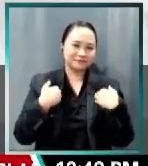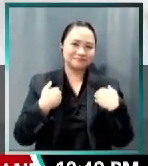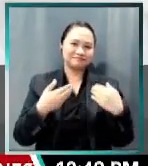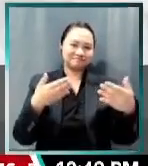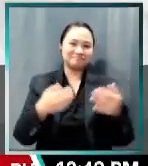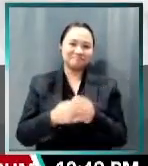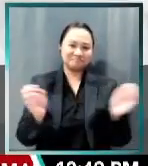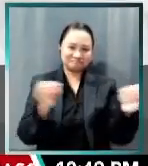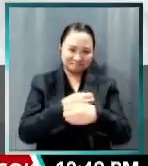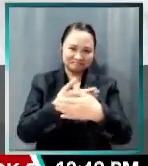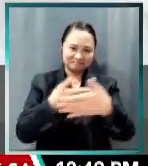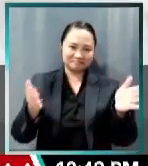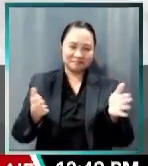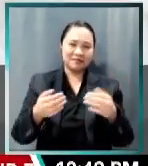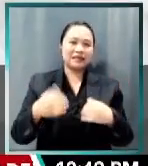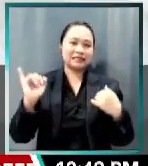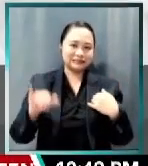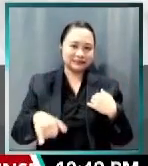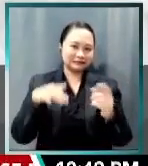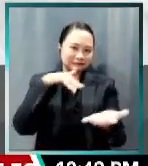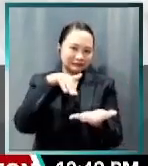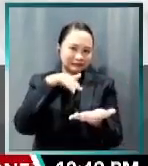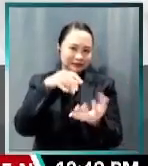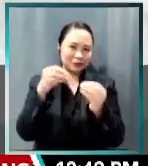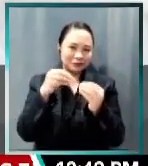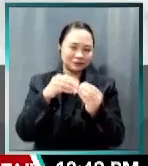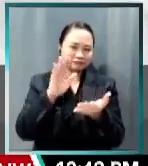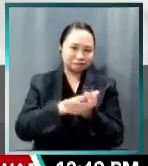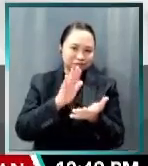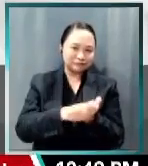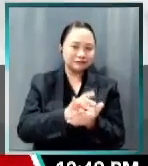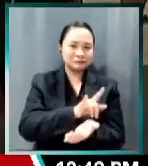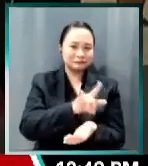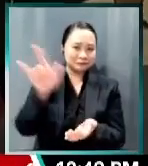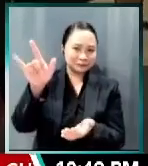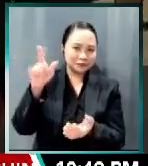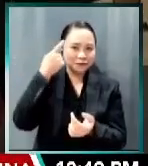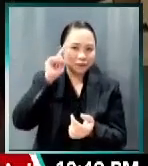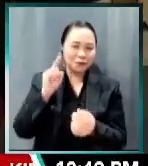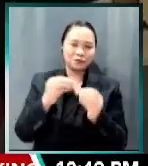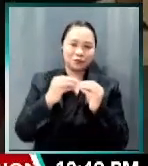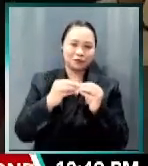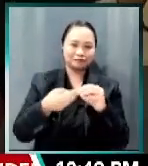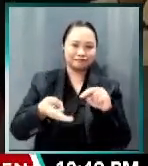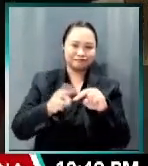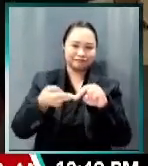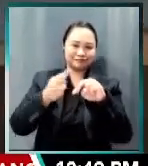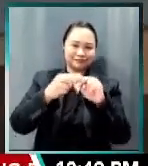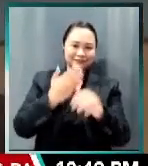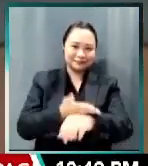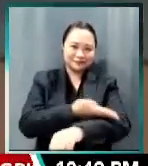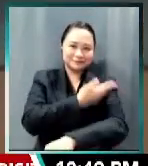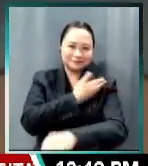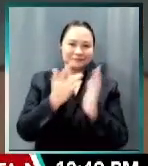Von sa ibang bansa upang lalong mapabuti ang proyekto at maisulong ang paggamit ng teknolohiya sa pagbibigay ng pantay na oportunidad sa